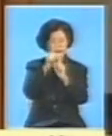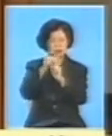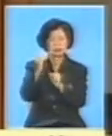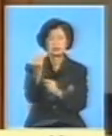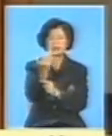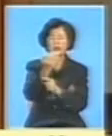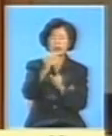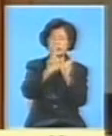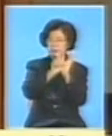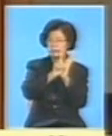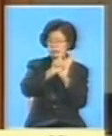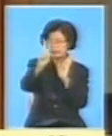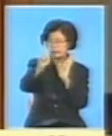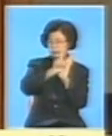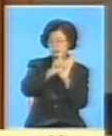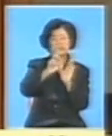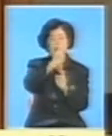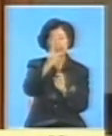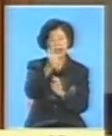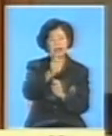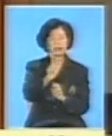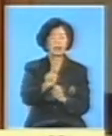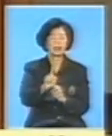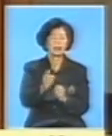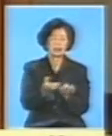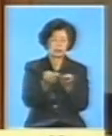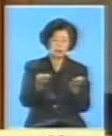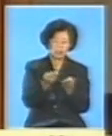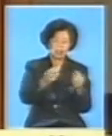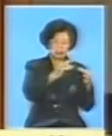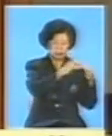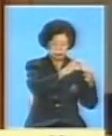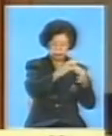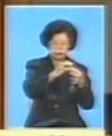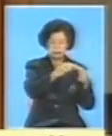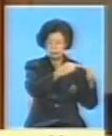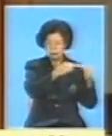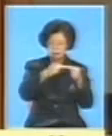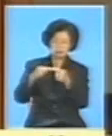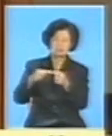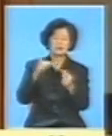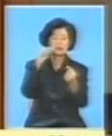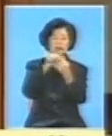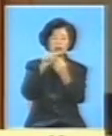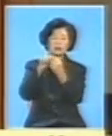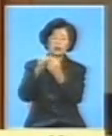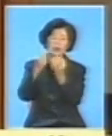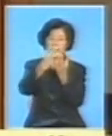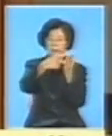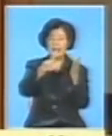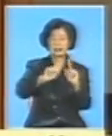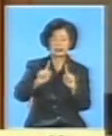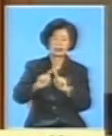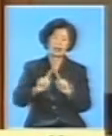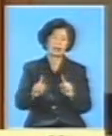หมนะการให้การบริการการเชื่อมโยงให้ตรงต่อภูมิภาคแต่ละภาคภาษามันได้ไหมอะไร